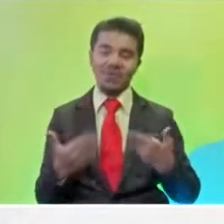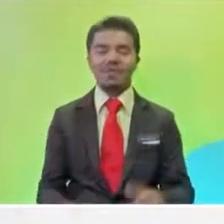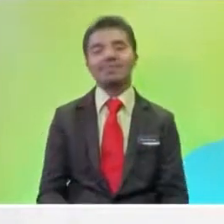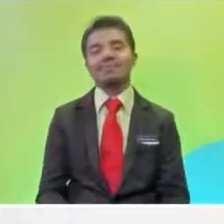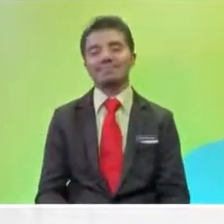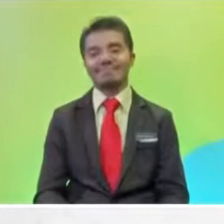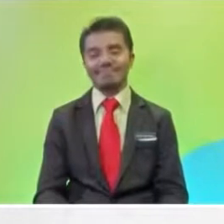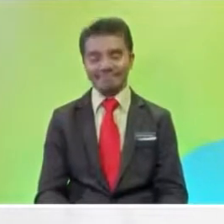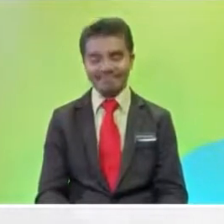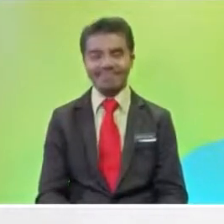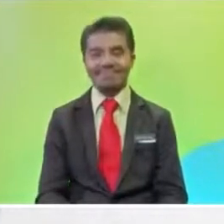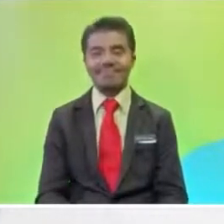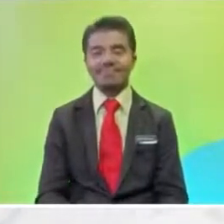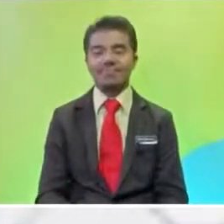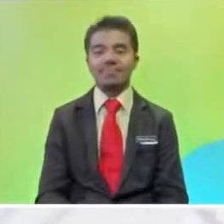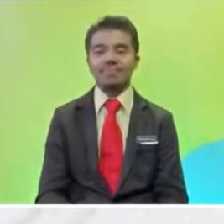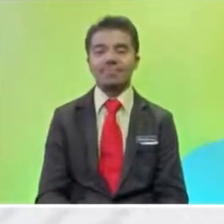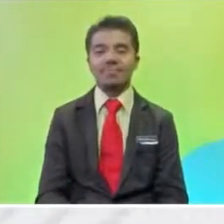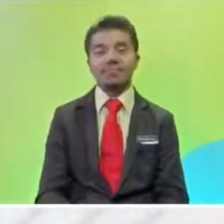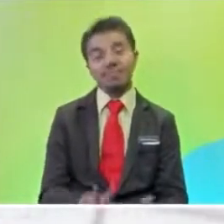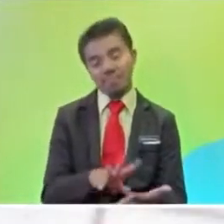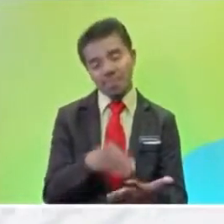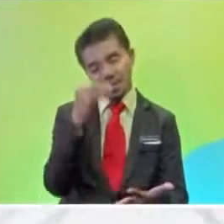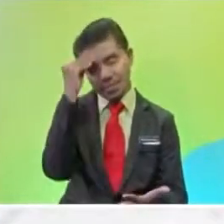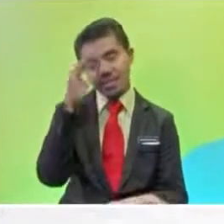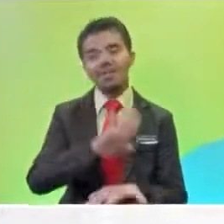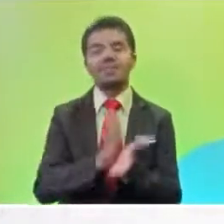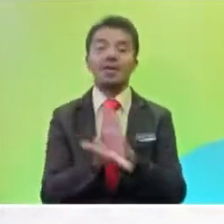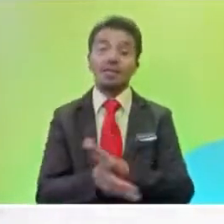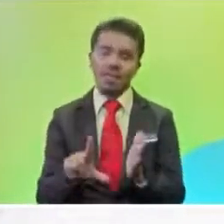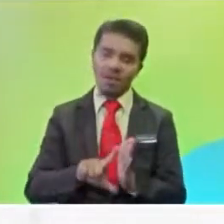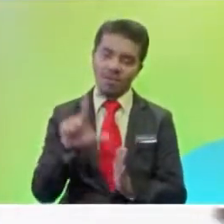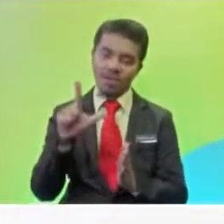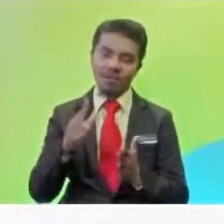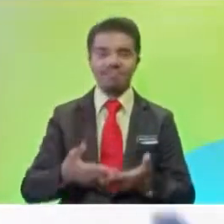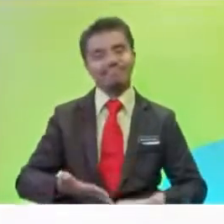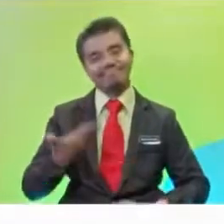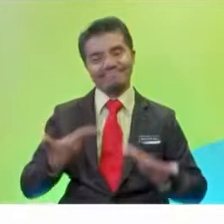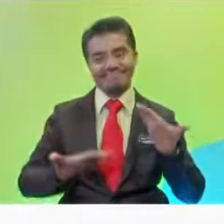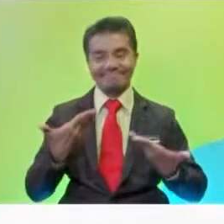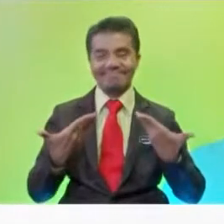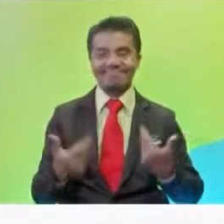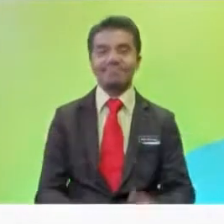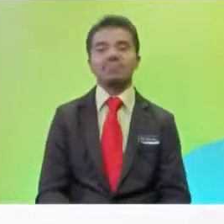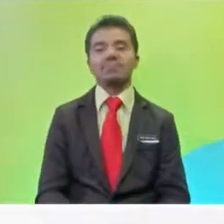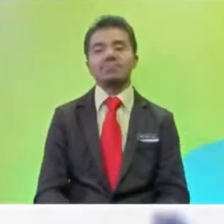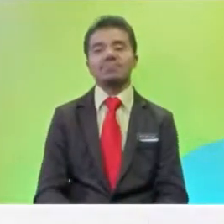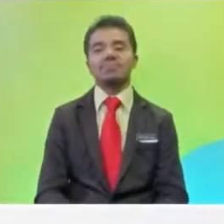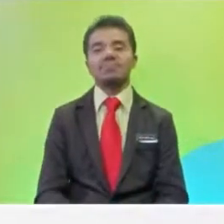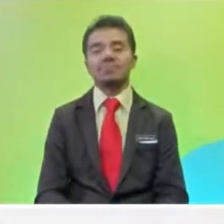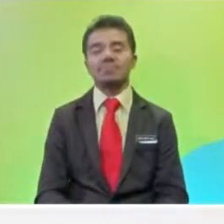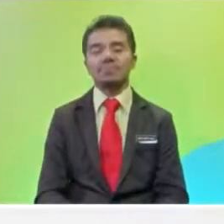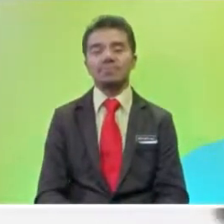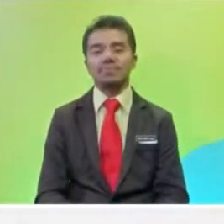menyeronokkan dekat situ yang menjadikan pembelajaran kita jadi Srono betul Kita anak lagi bersifat konvensional sepertinya lama dulu kita